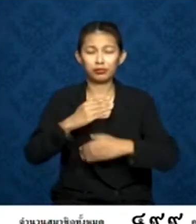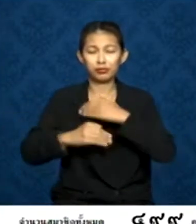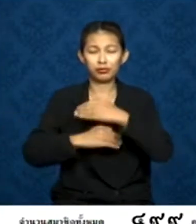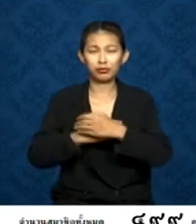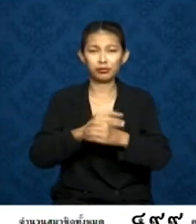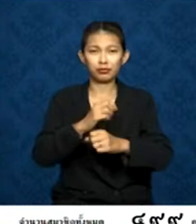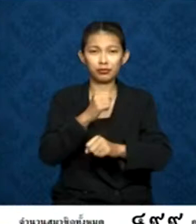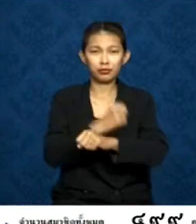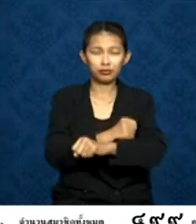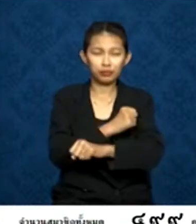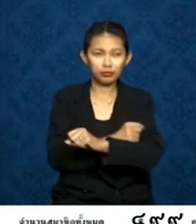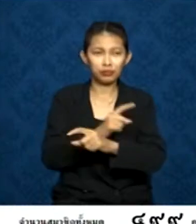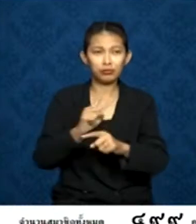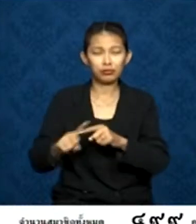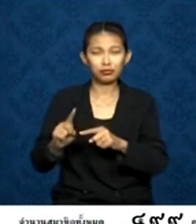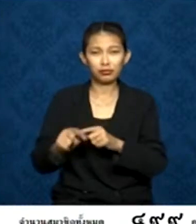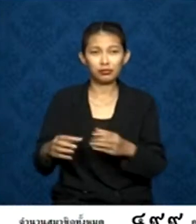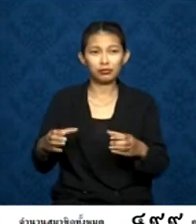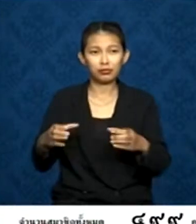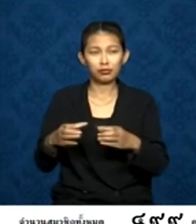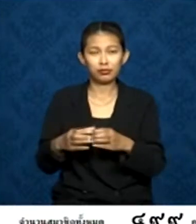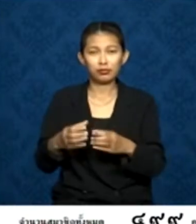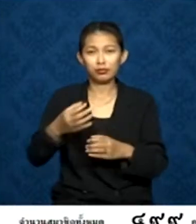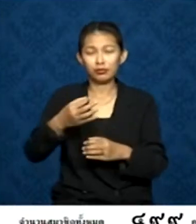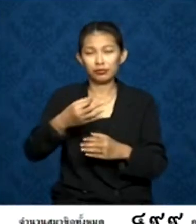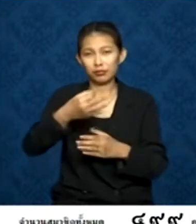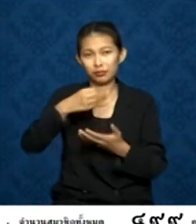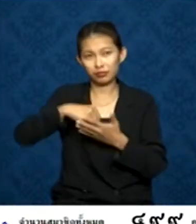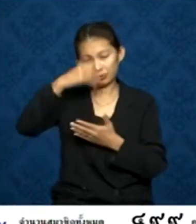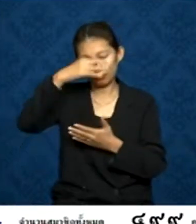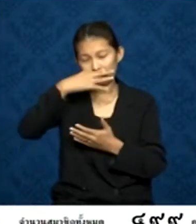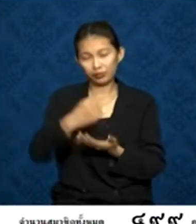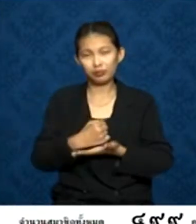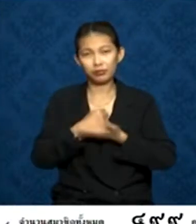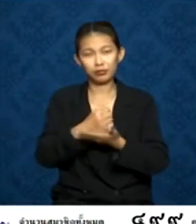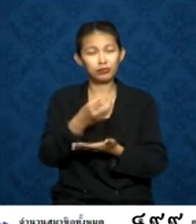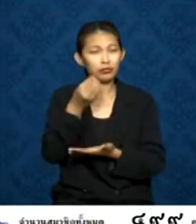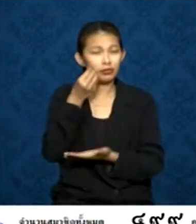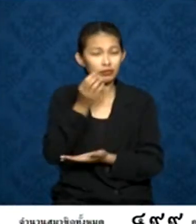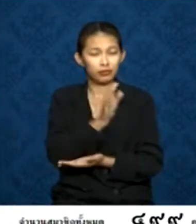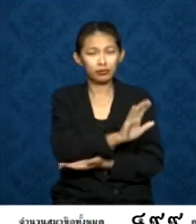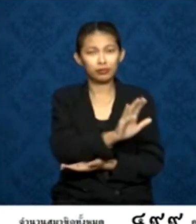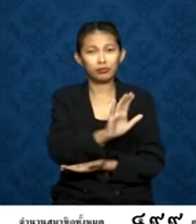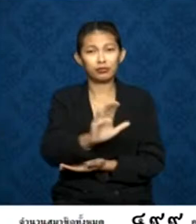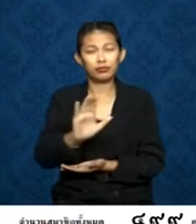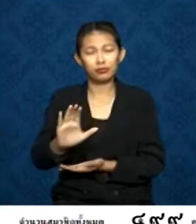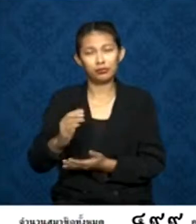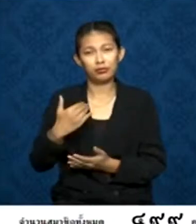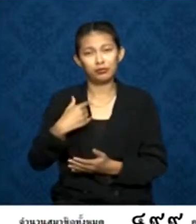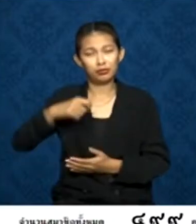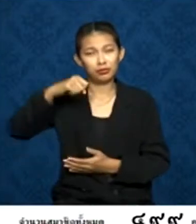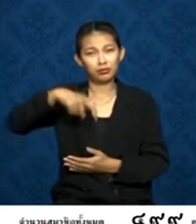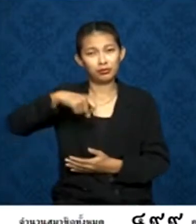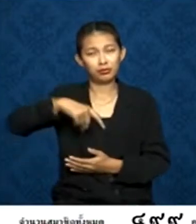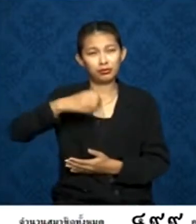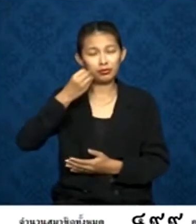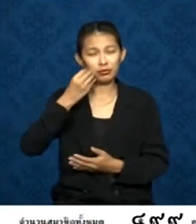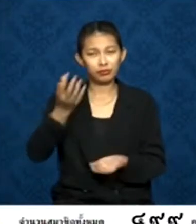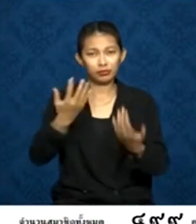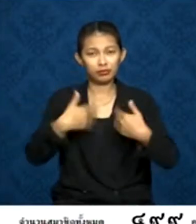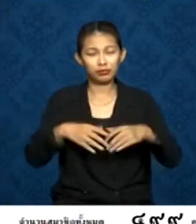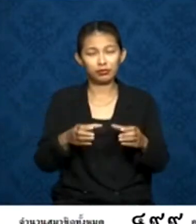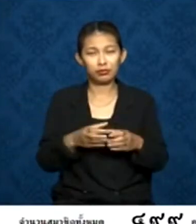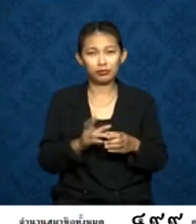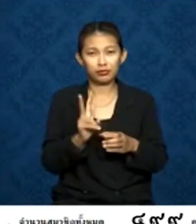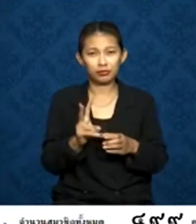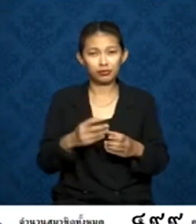อาชีวัรฐึก œ ionedี่เรื่องของการช่วยเหลือบ้านเรือนทอยู่อาศัย สอบแซมในกุ่มที่ 2 กรา